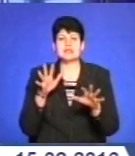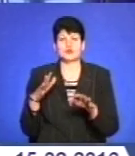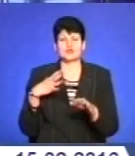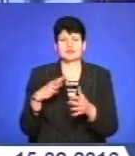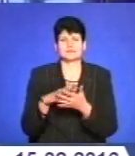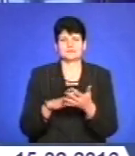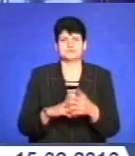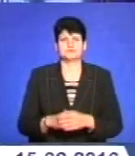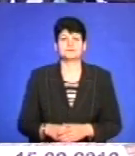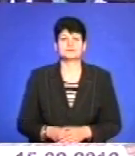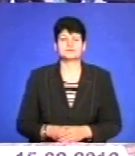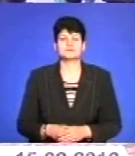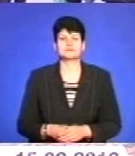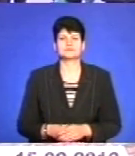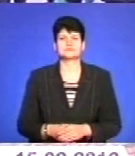це далі у сюжеті.